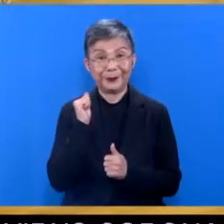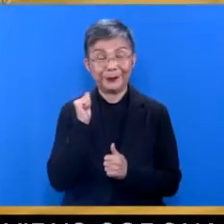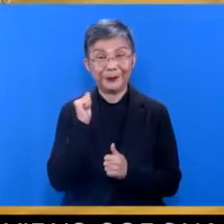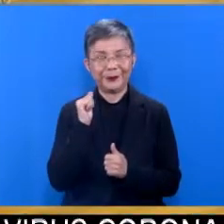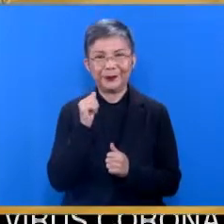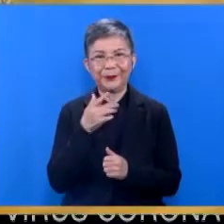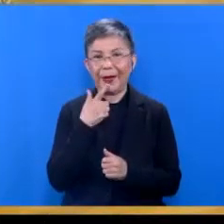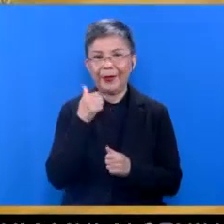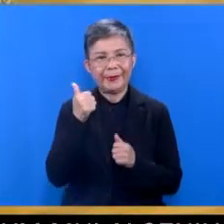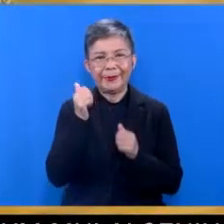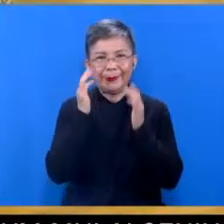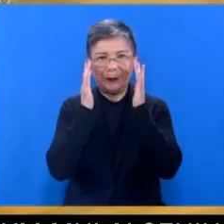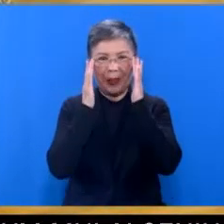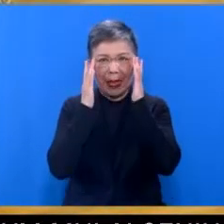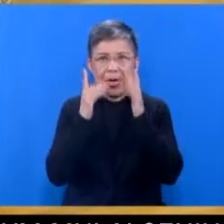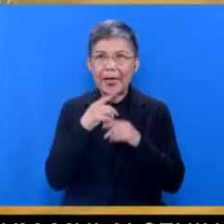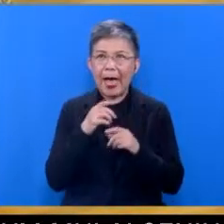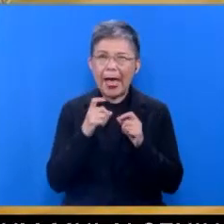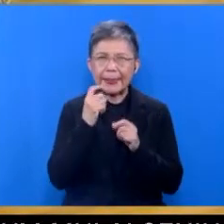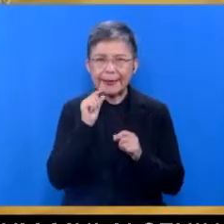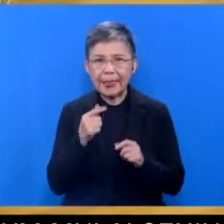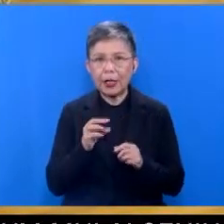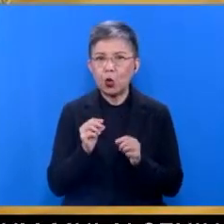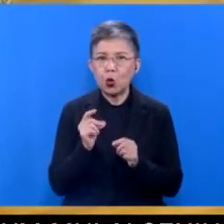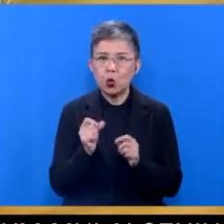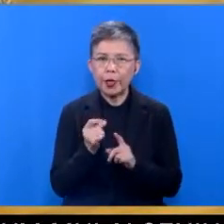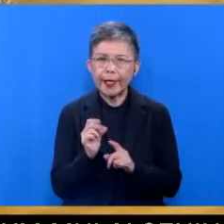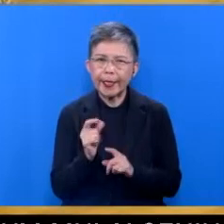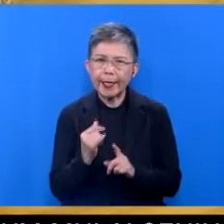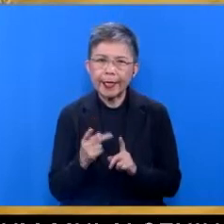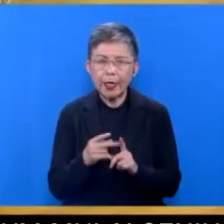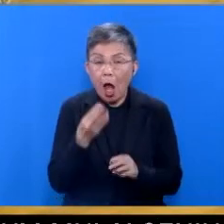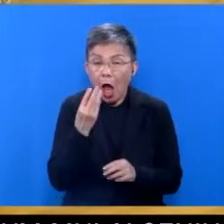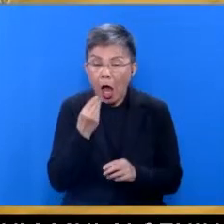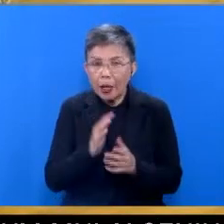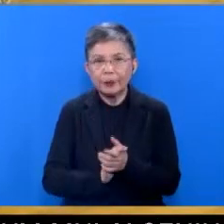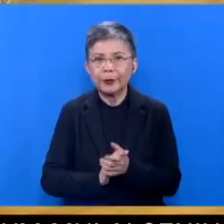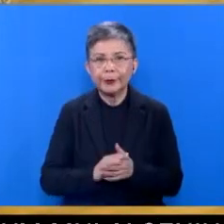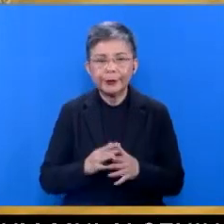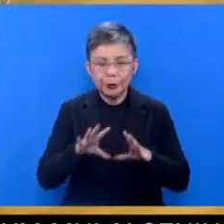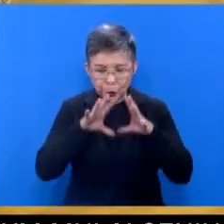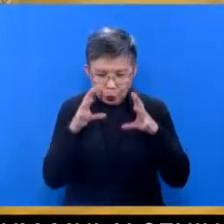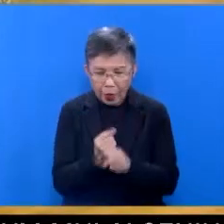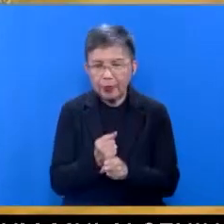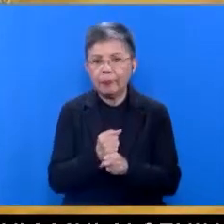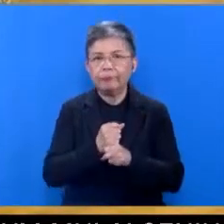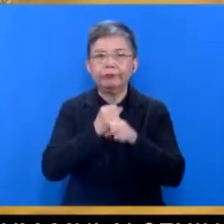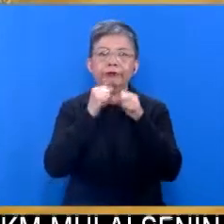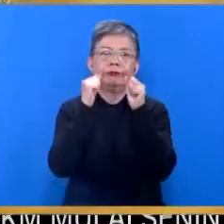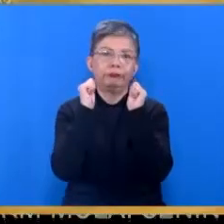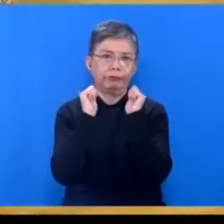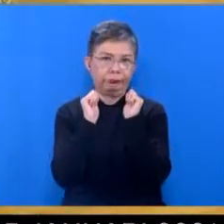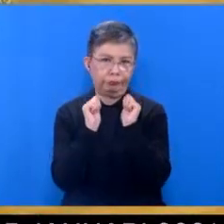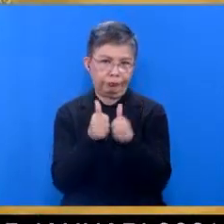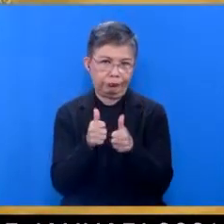Rasanya ini luar biasa unik karena ada rasa asin, ada rasa gurih, ada juga rasa pedas yang lebih dominan. Tapi sebagai penyuka pedas seperti saya, ini tidak